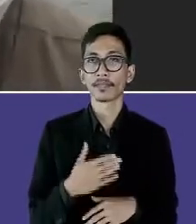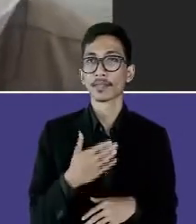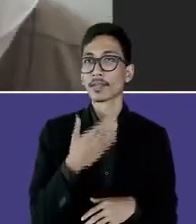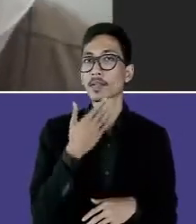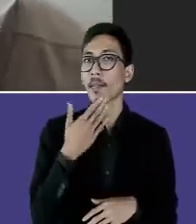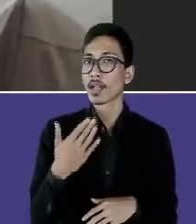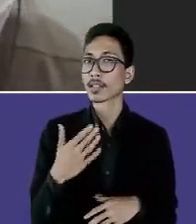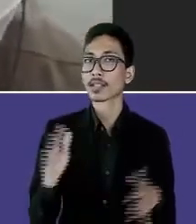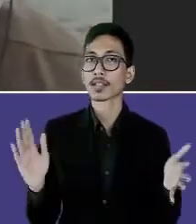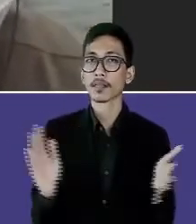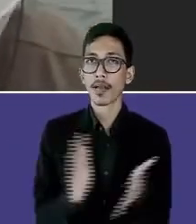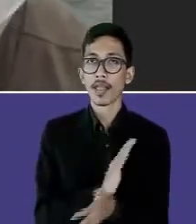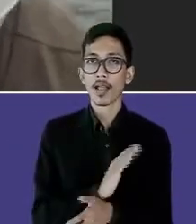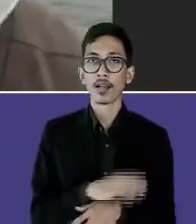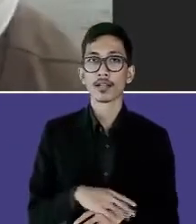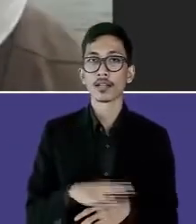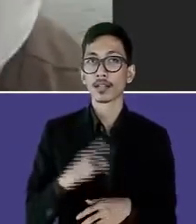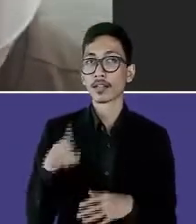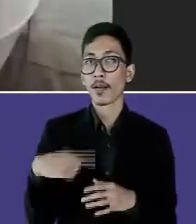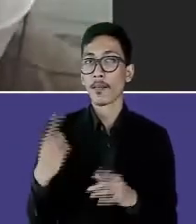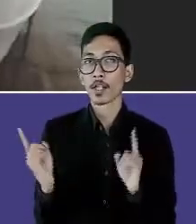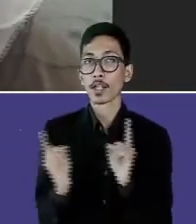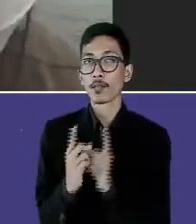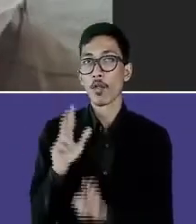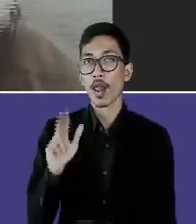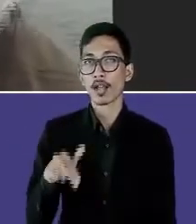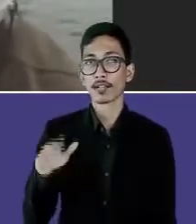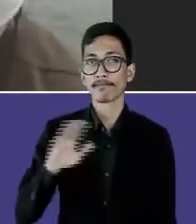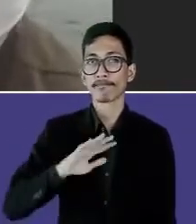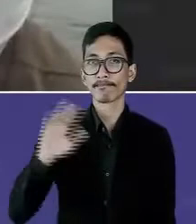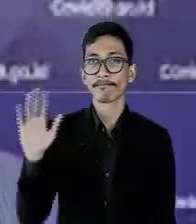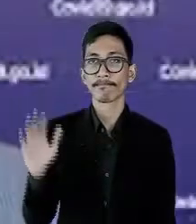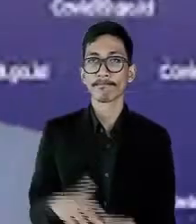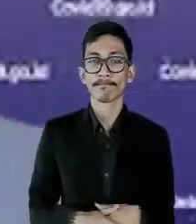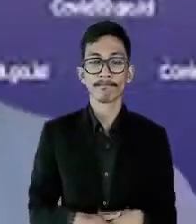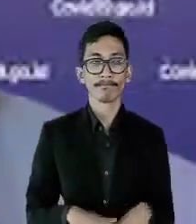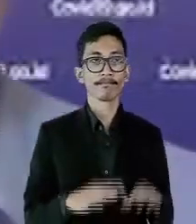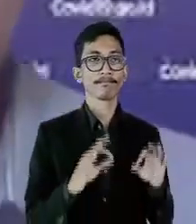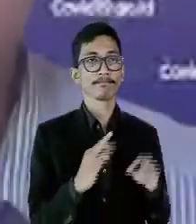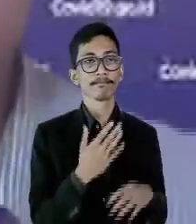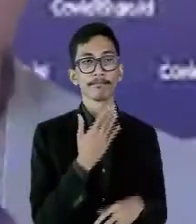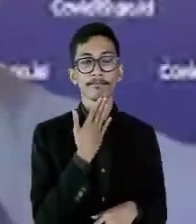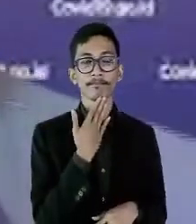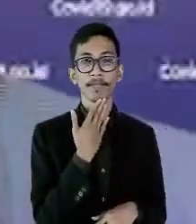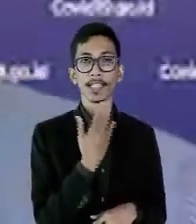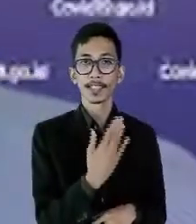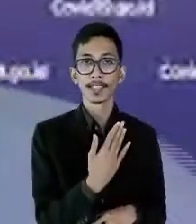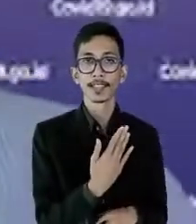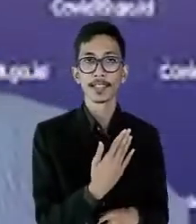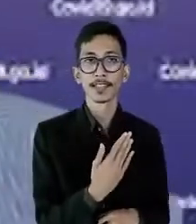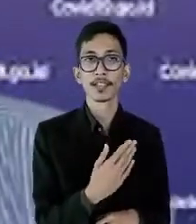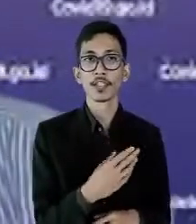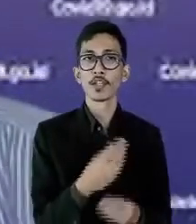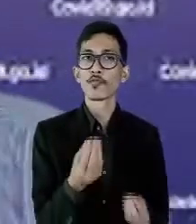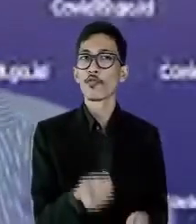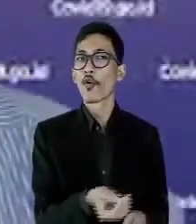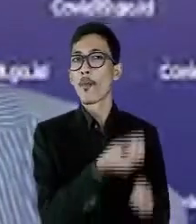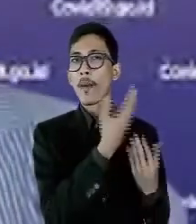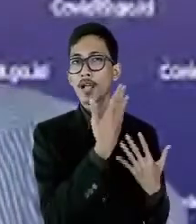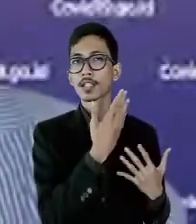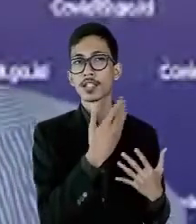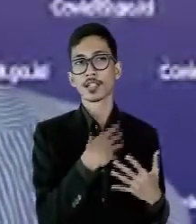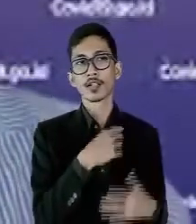atas kesempatannya. Sampai ketemu lagi ya, Pak. Baik, terima kasih, Yohan. Sangat bagus sekali informasi